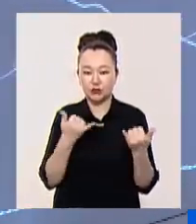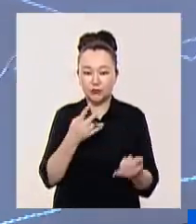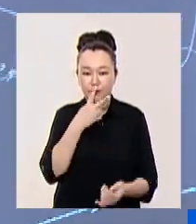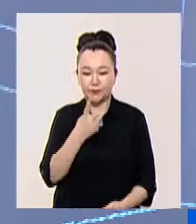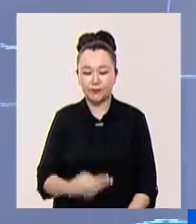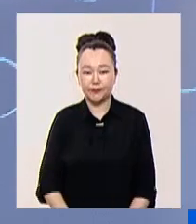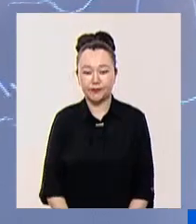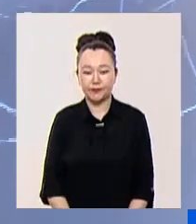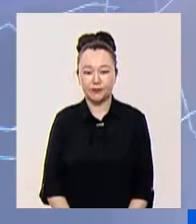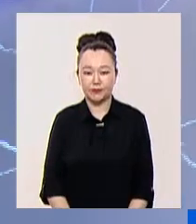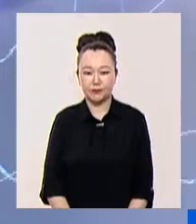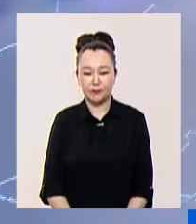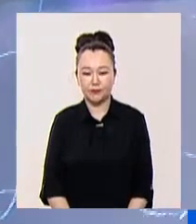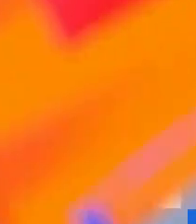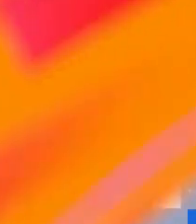сейчас.